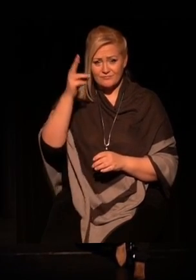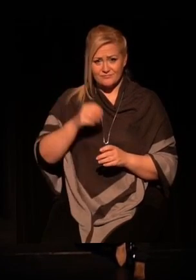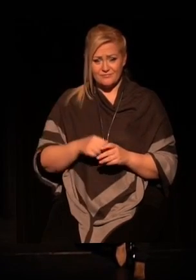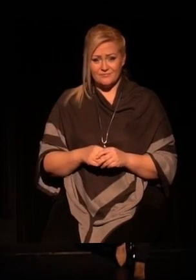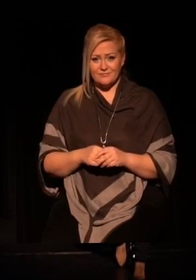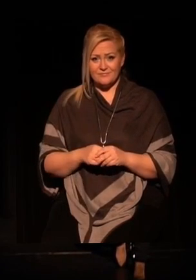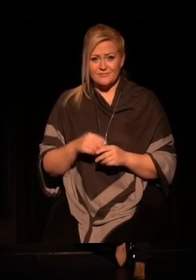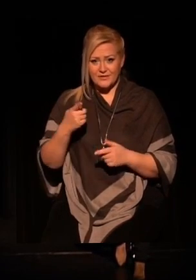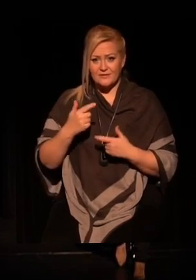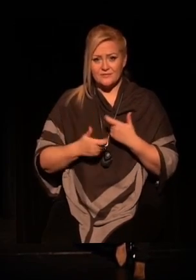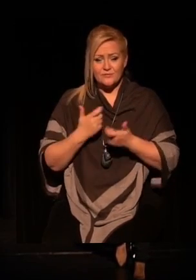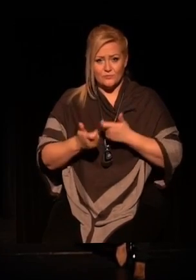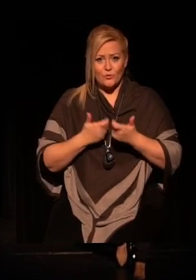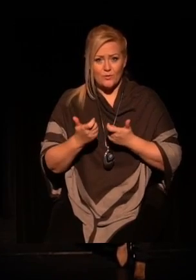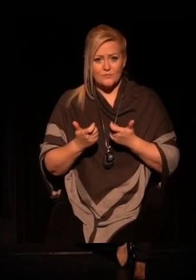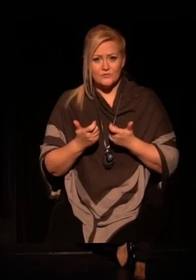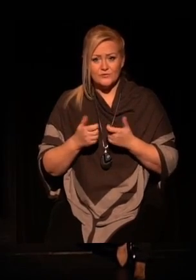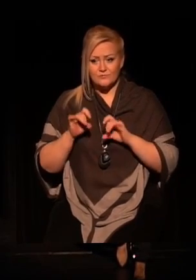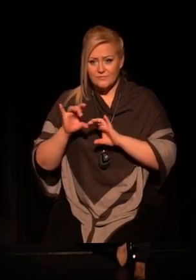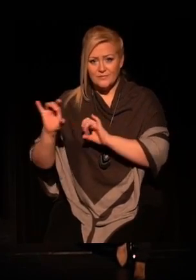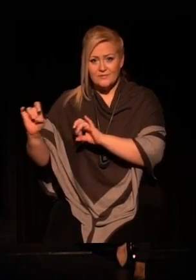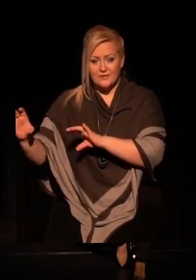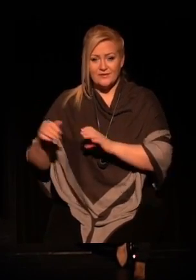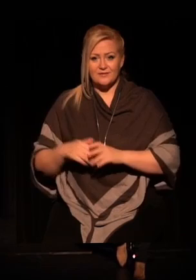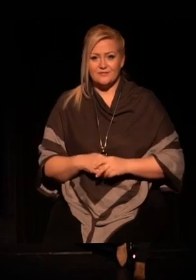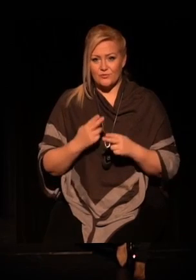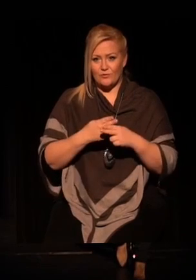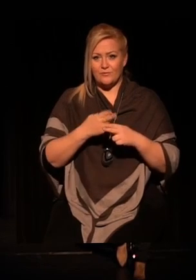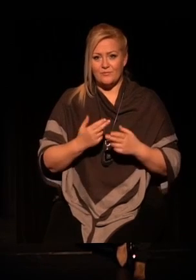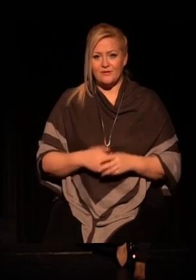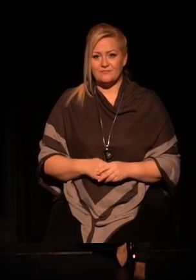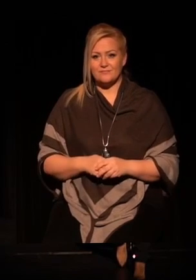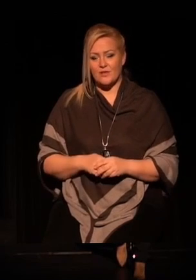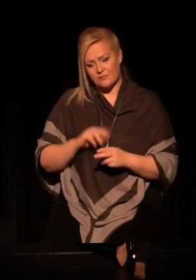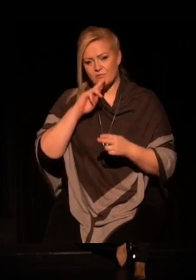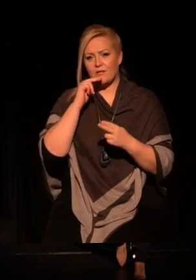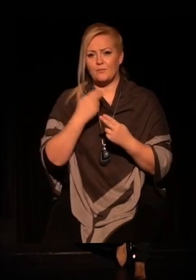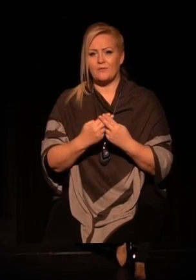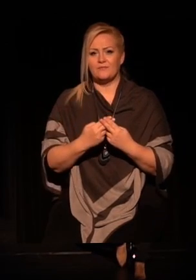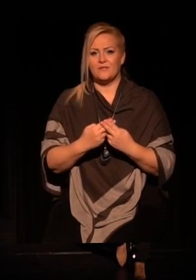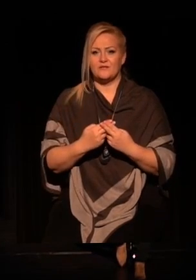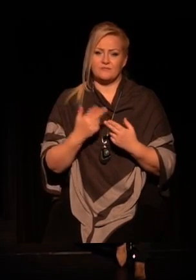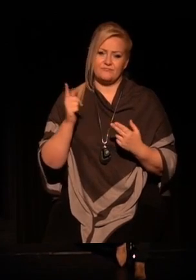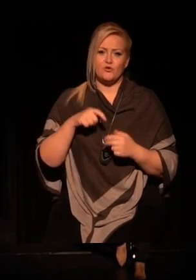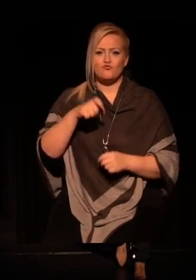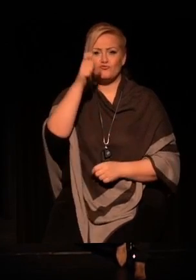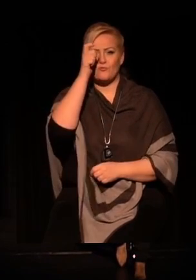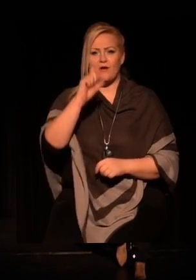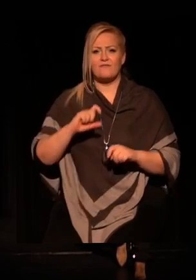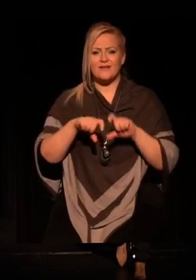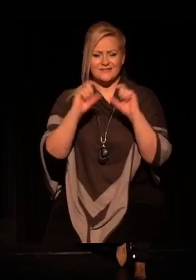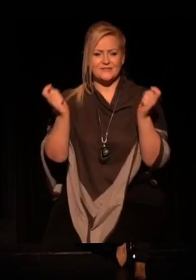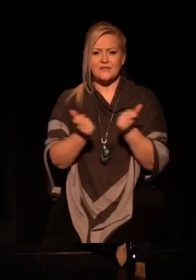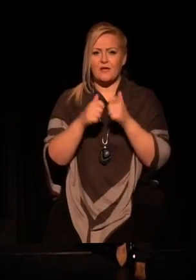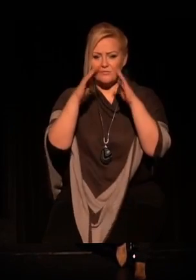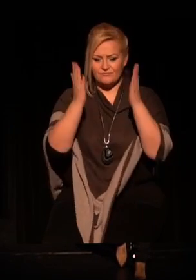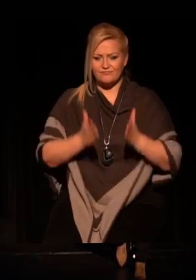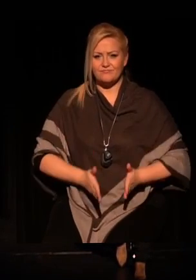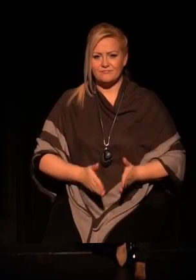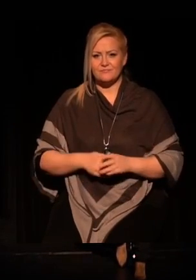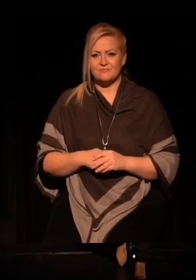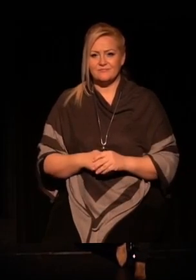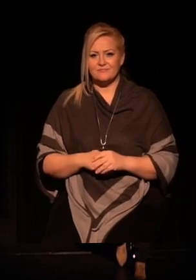kontuzją, odpowiedział, że no, dopóki człowiek jest w całości, stanowi jedną